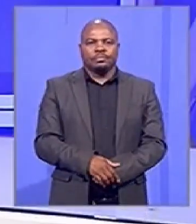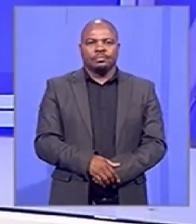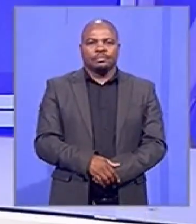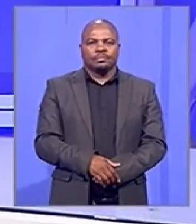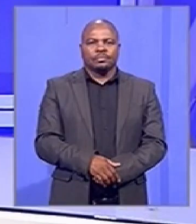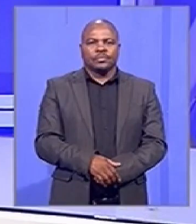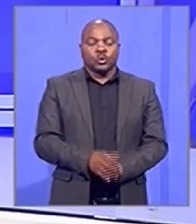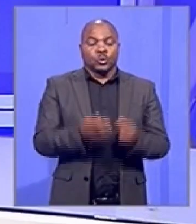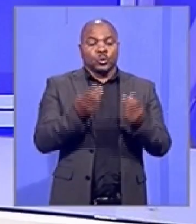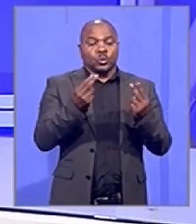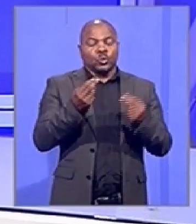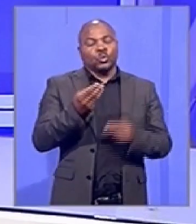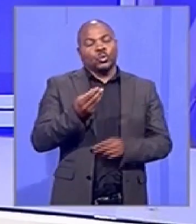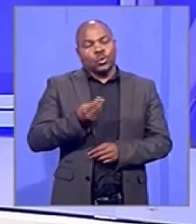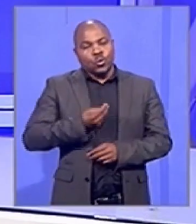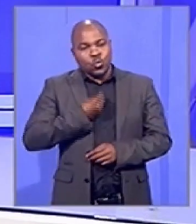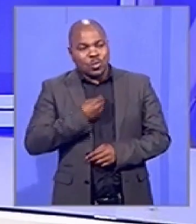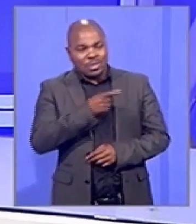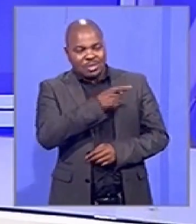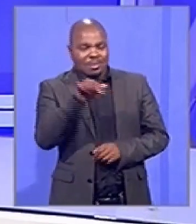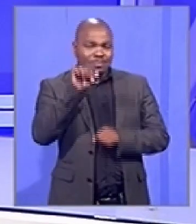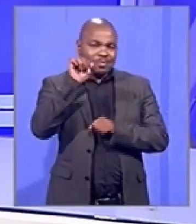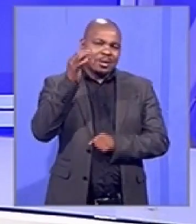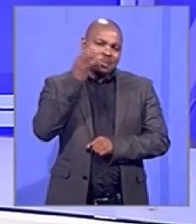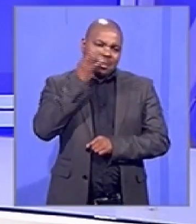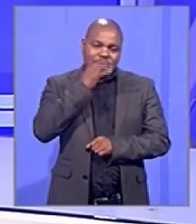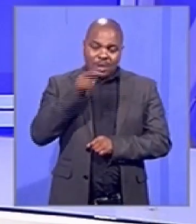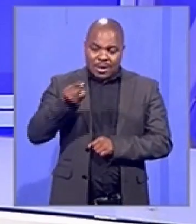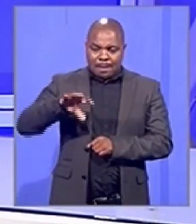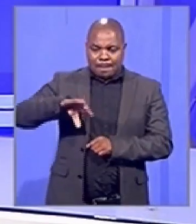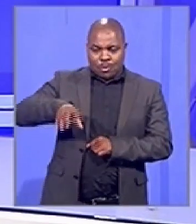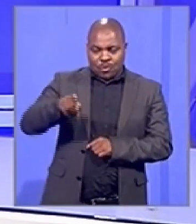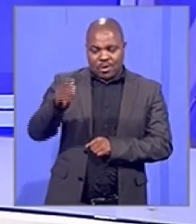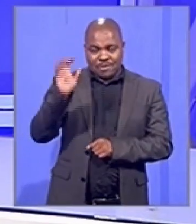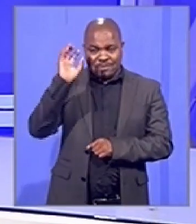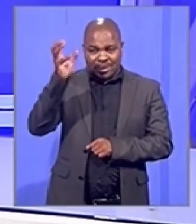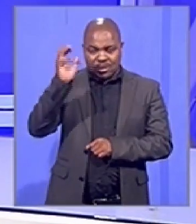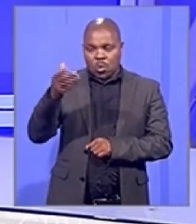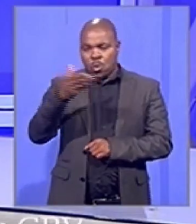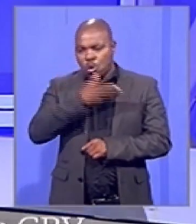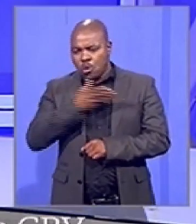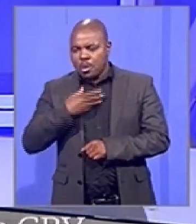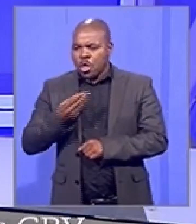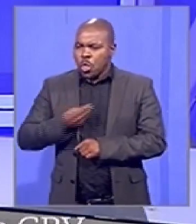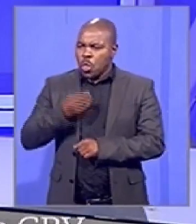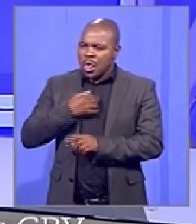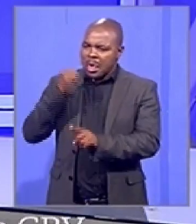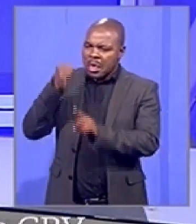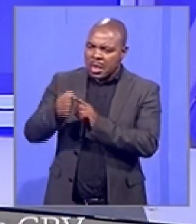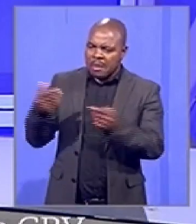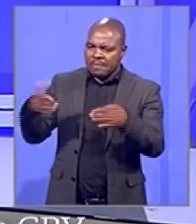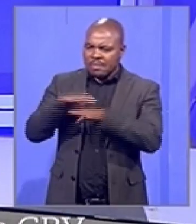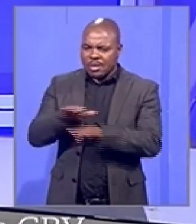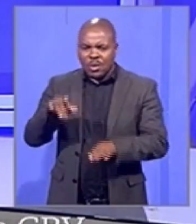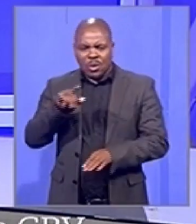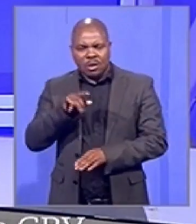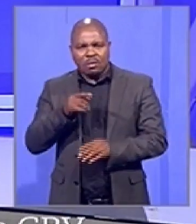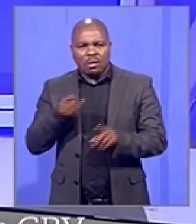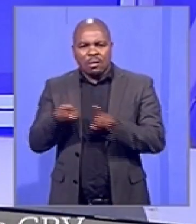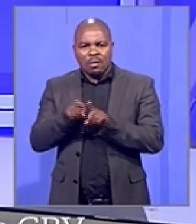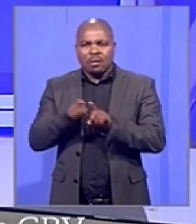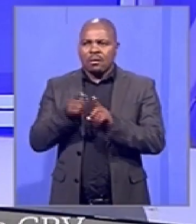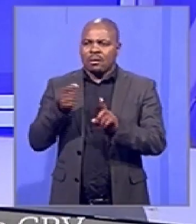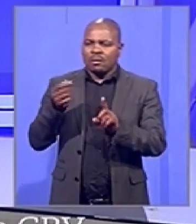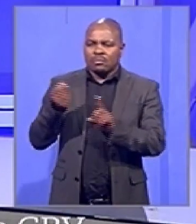Baitseki ba leng batjha Bloemfontein ba re province ya Free State e ke ya mamella ho bolawa ha basadi ba sa leng batjha ka baka la diketso tsa dikgoka